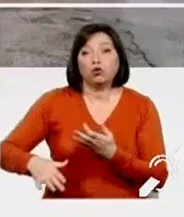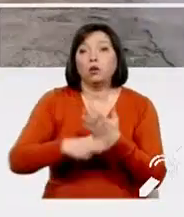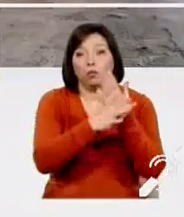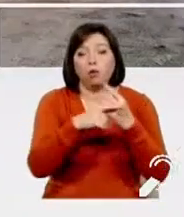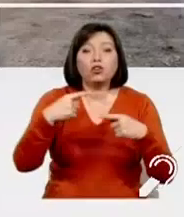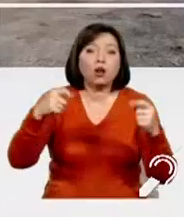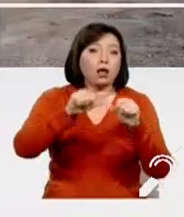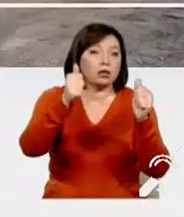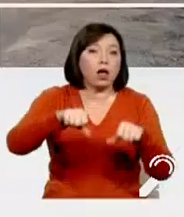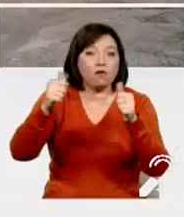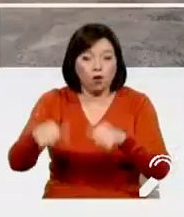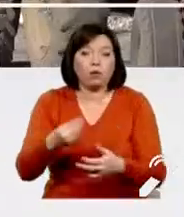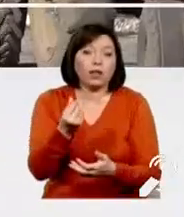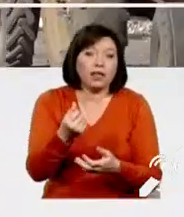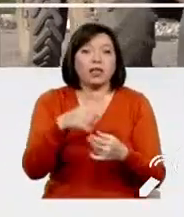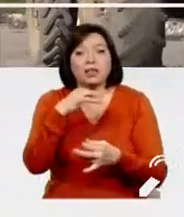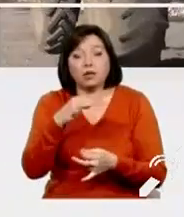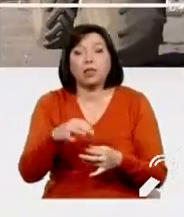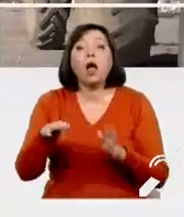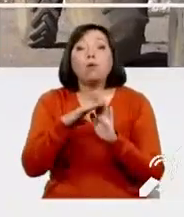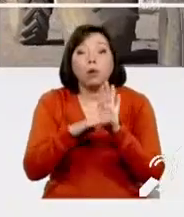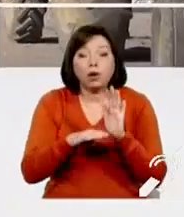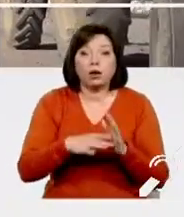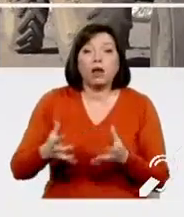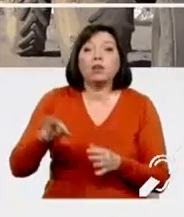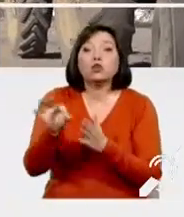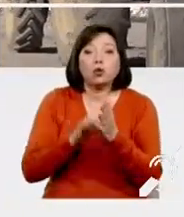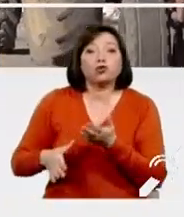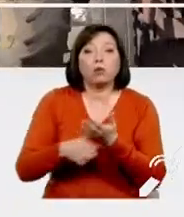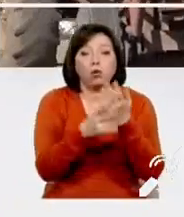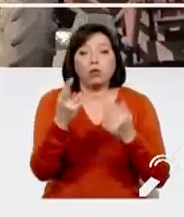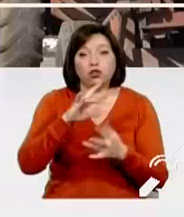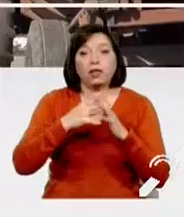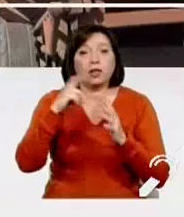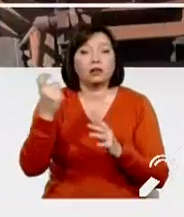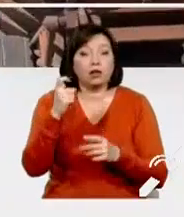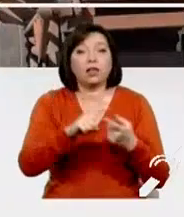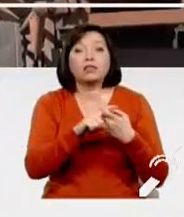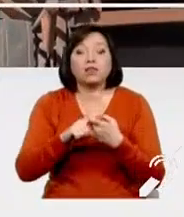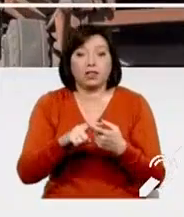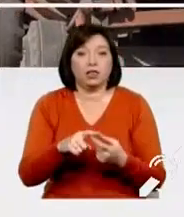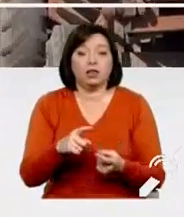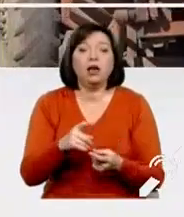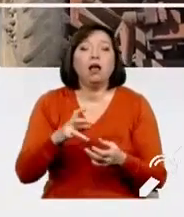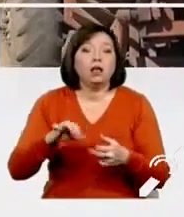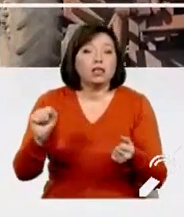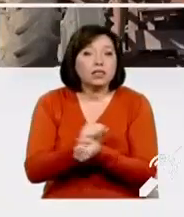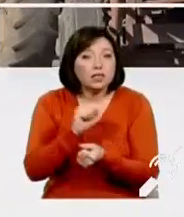în diferite forme în cadrul programului Sprijin de Urgență pentru Producătorii Agricoli în contextul crizei